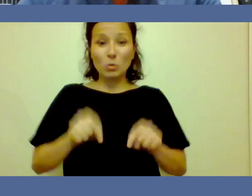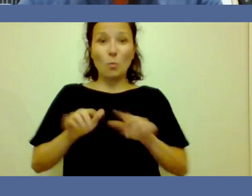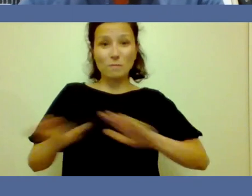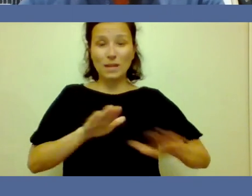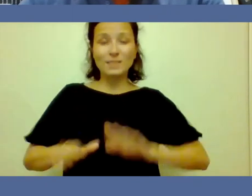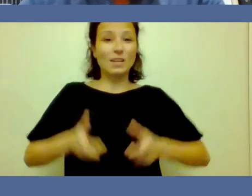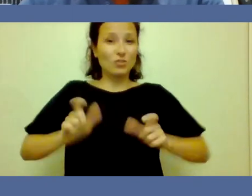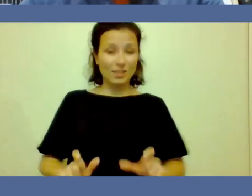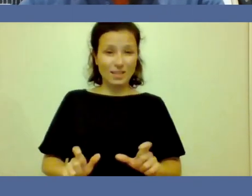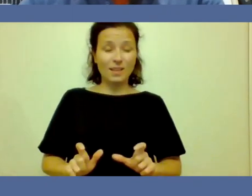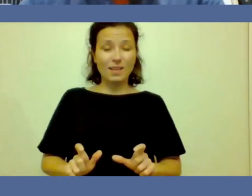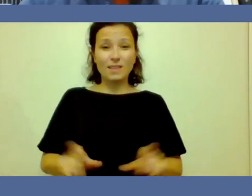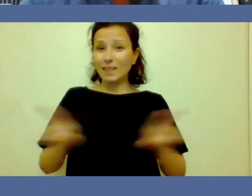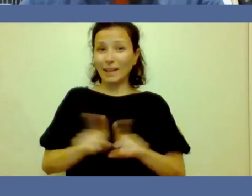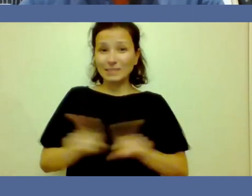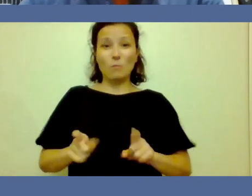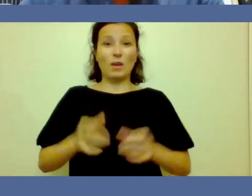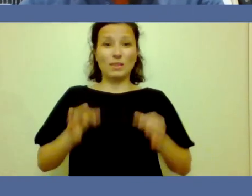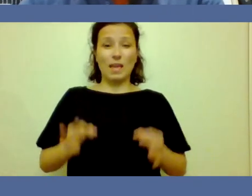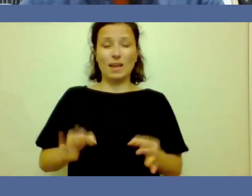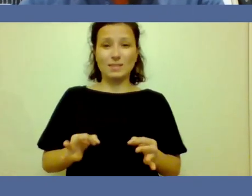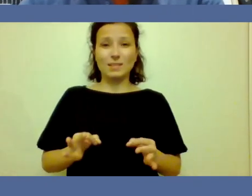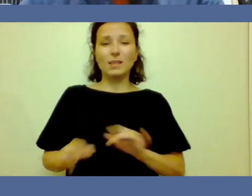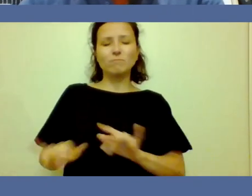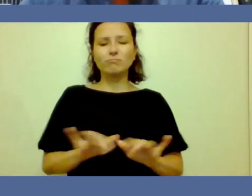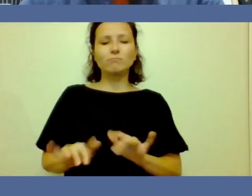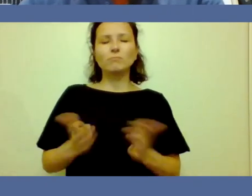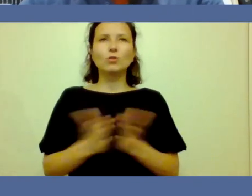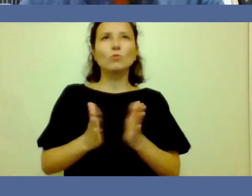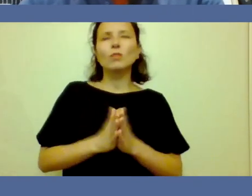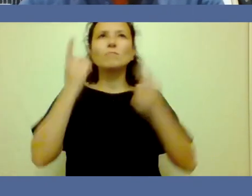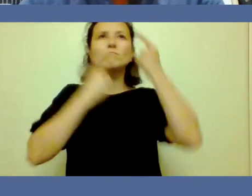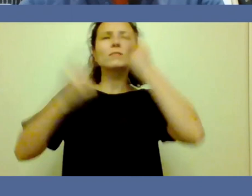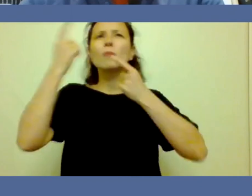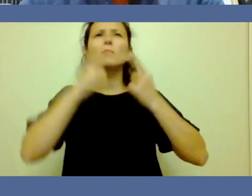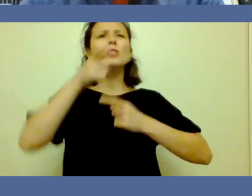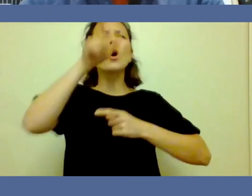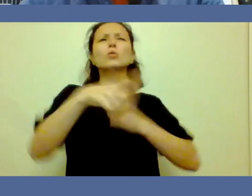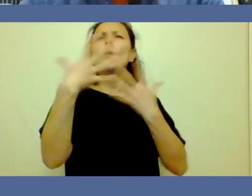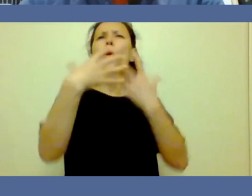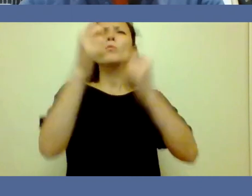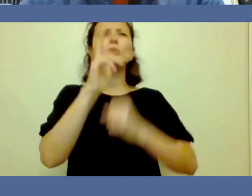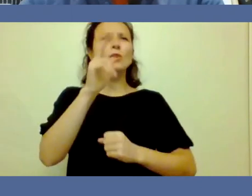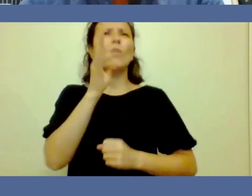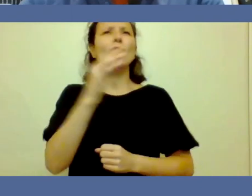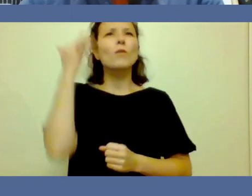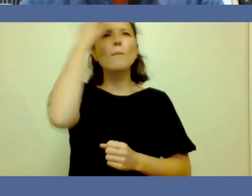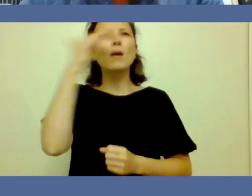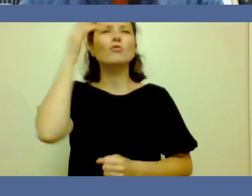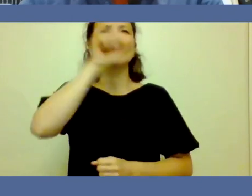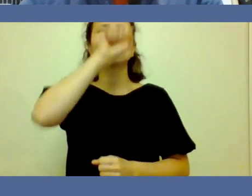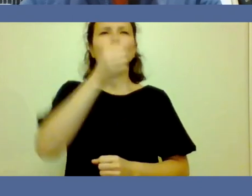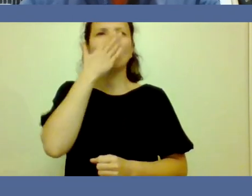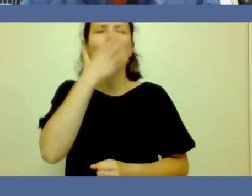gdzie teraz siedzę i zupełnie nie rozmyślam, nie zastanawiam się, kim ten człowiek jest, jakie ma marzenia, jakie ma pasje,